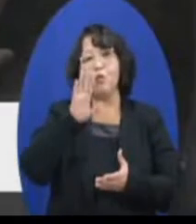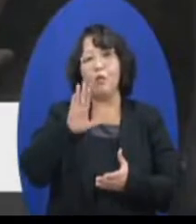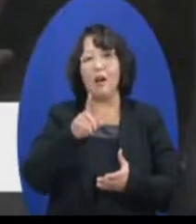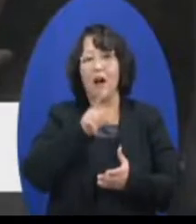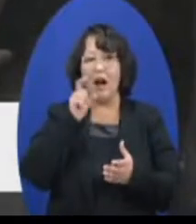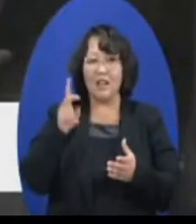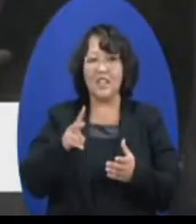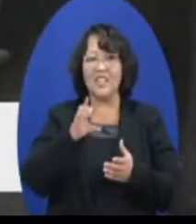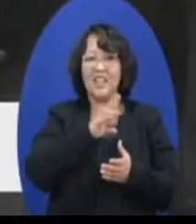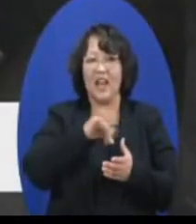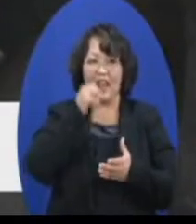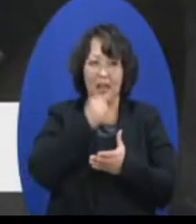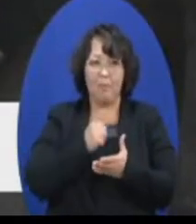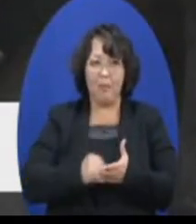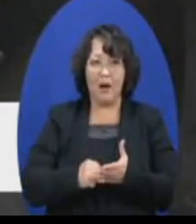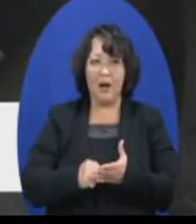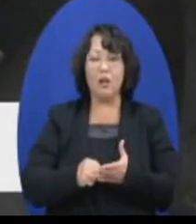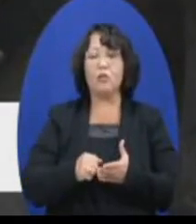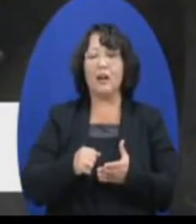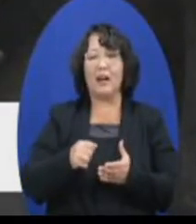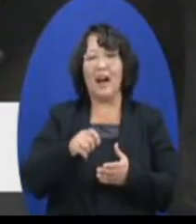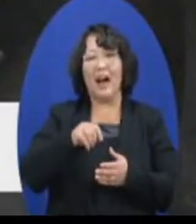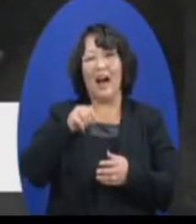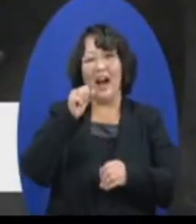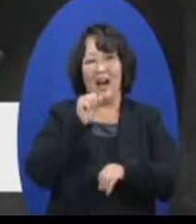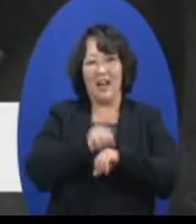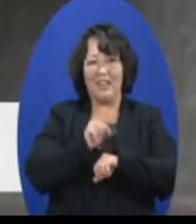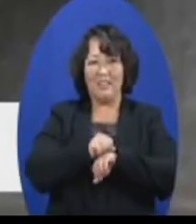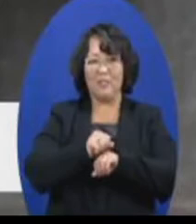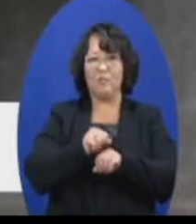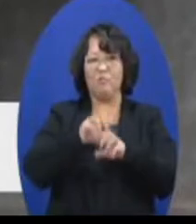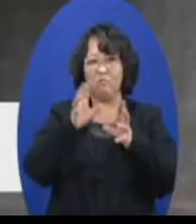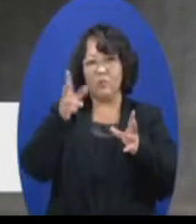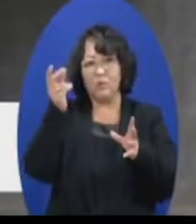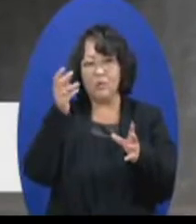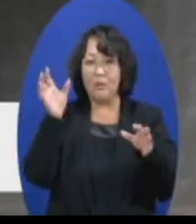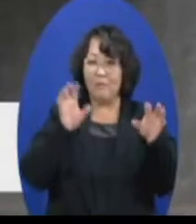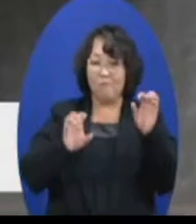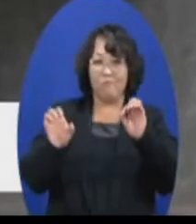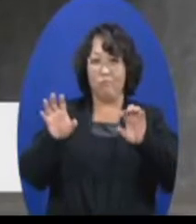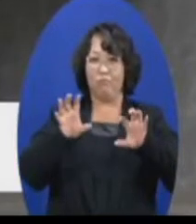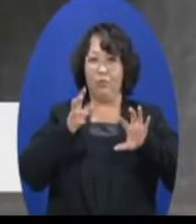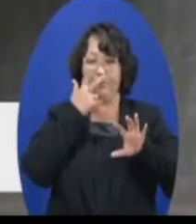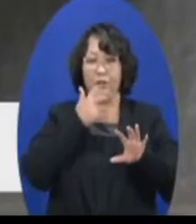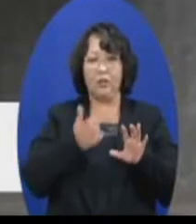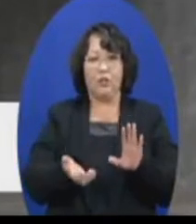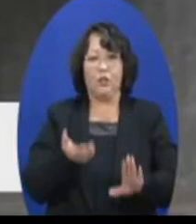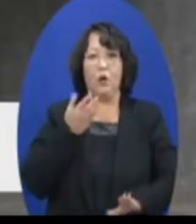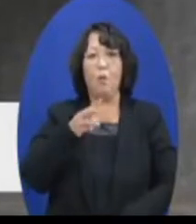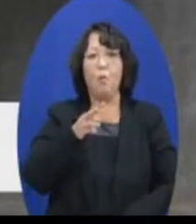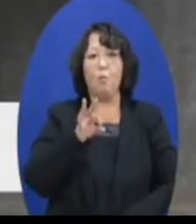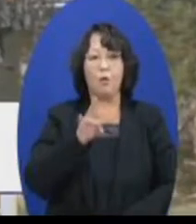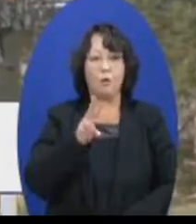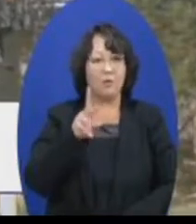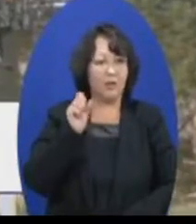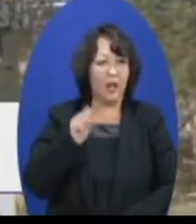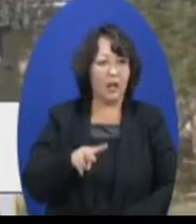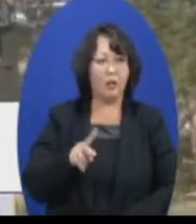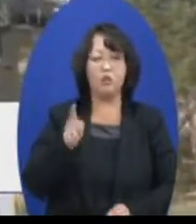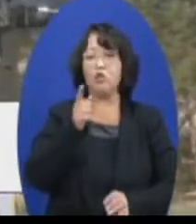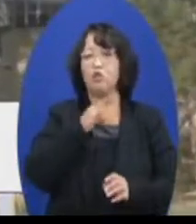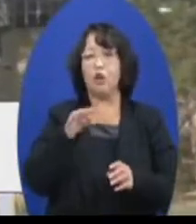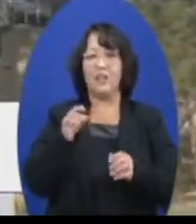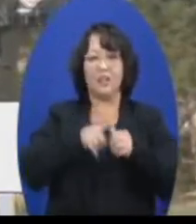сэрээ тамга, Буган болон Хүн чулууны хөшөө хадны зургийн дурсгалаар баяжуулан орчин цагийн монументал хөшөөг мөнх төмрийн хүчин дор